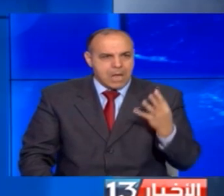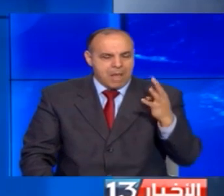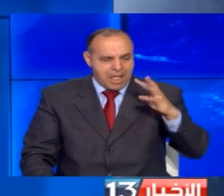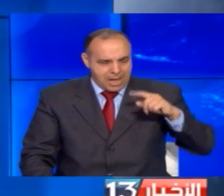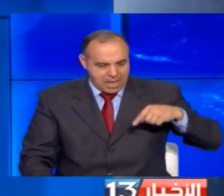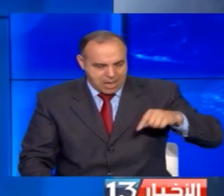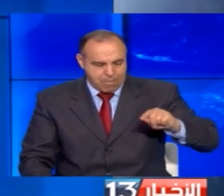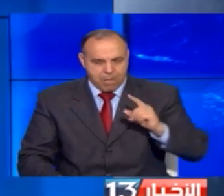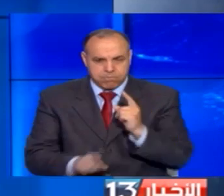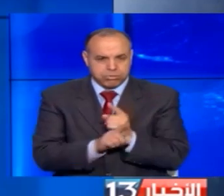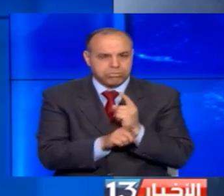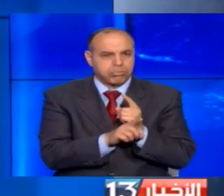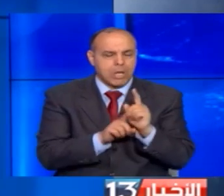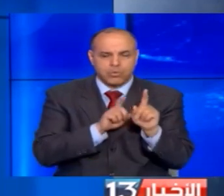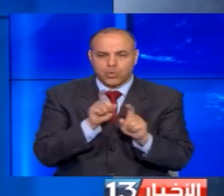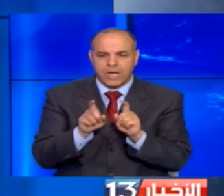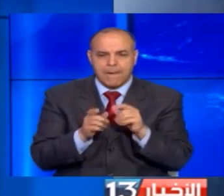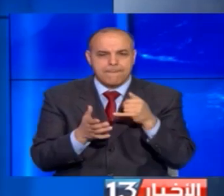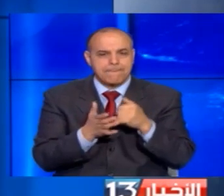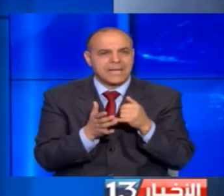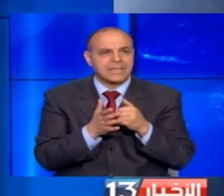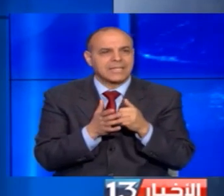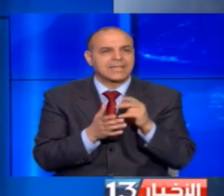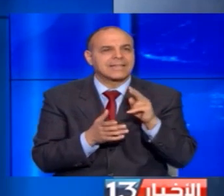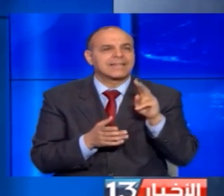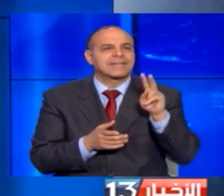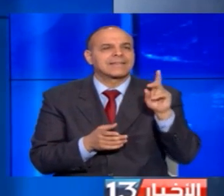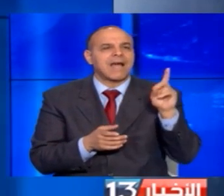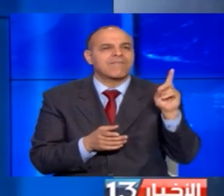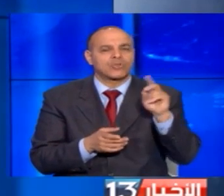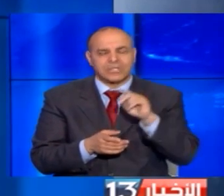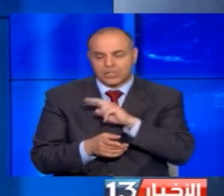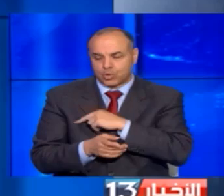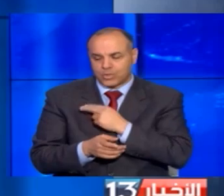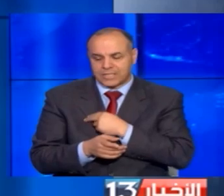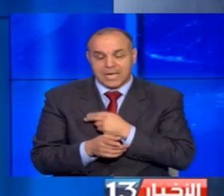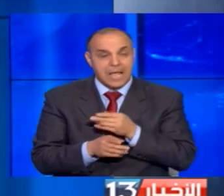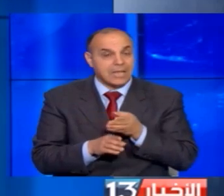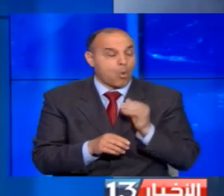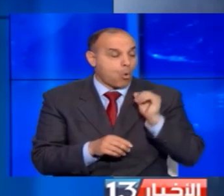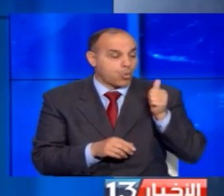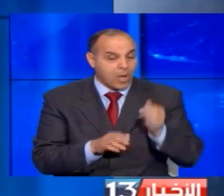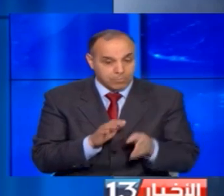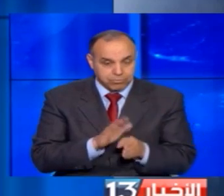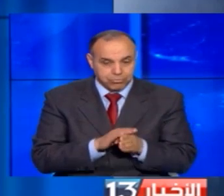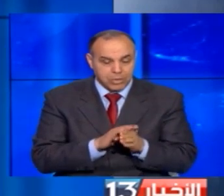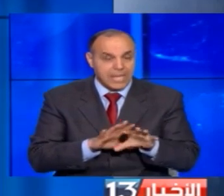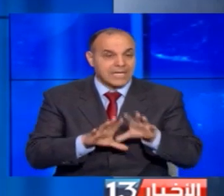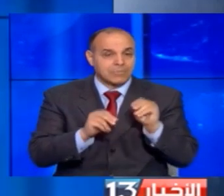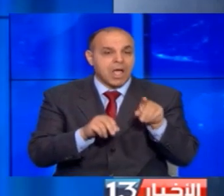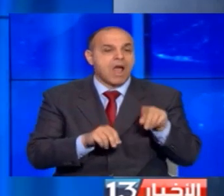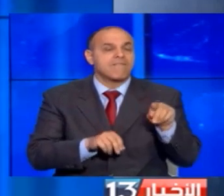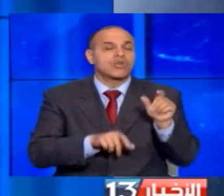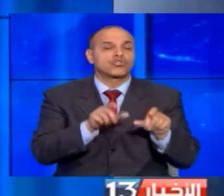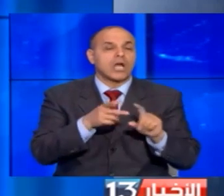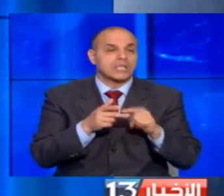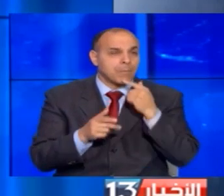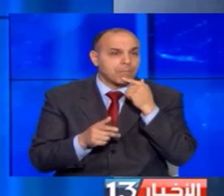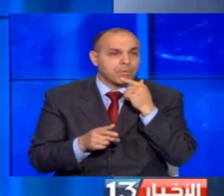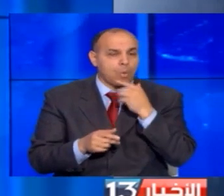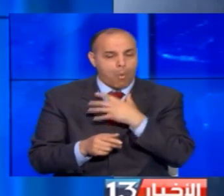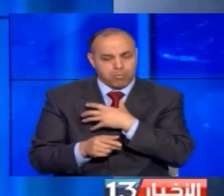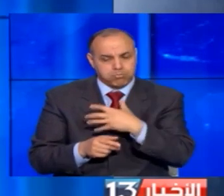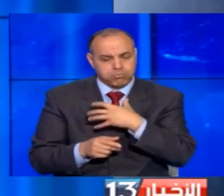4 أيام من اللقاءات والنقاش بمدينة دافوس السويسرية الفخمة تنطلق غدا، وتجمع آلاف الأشخاص بين